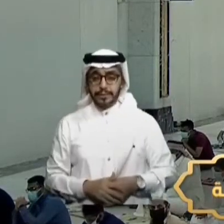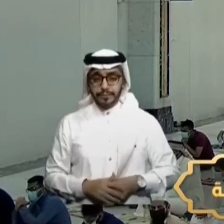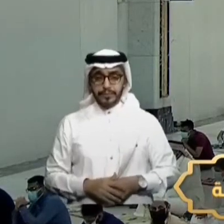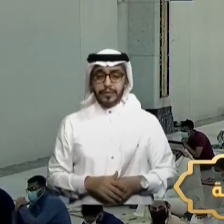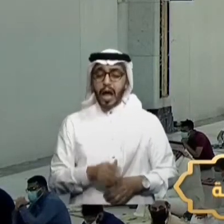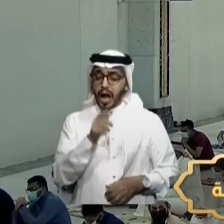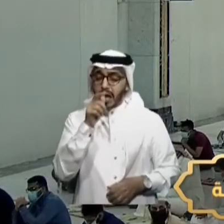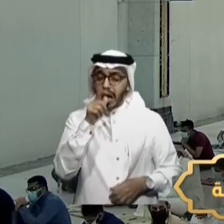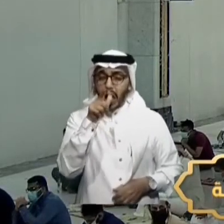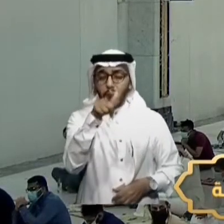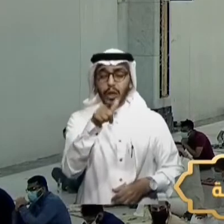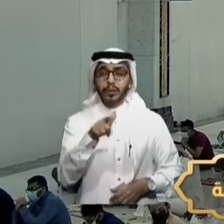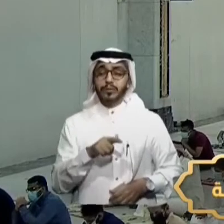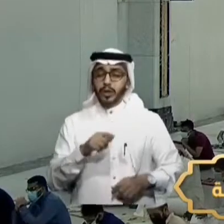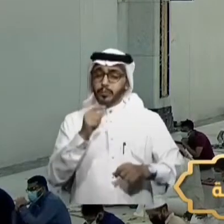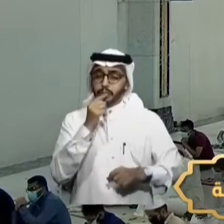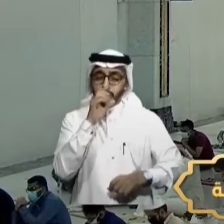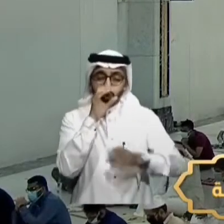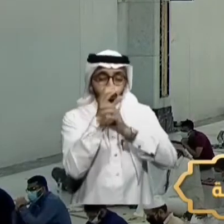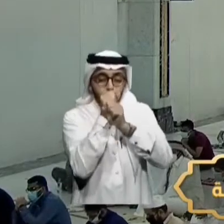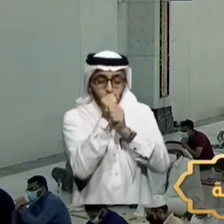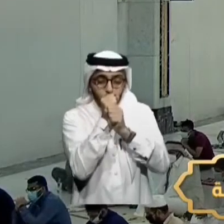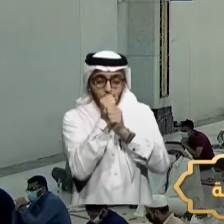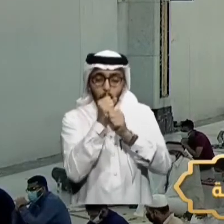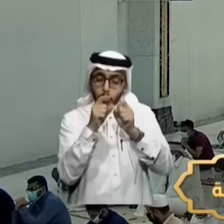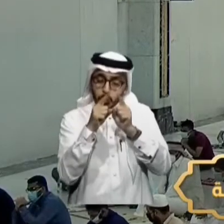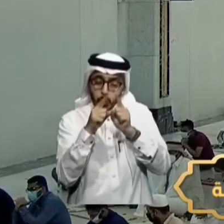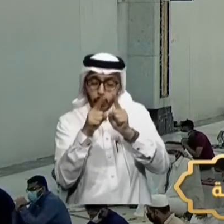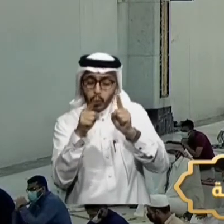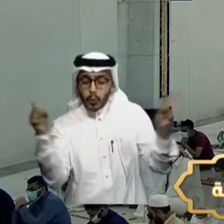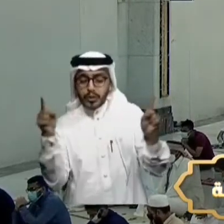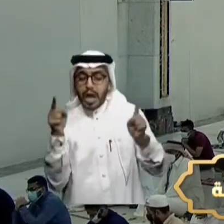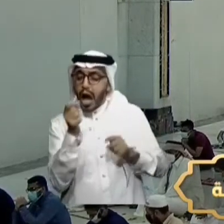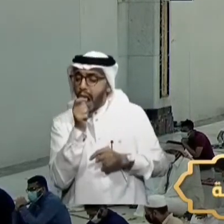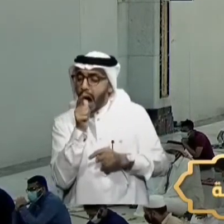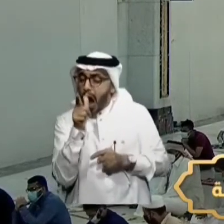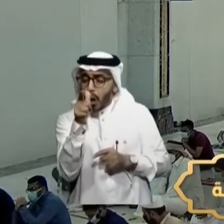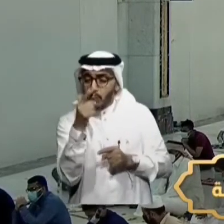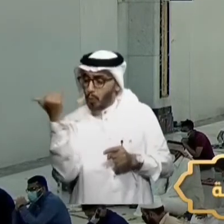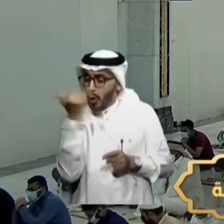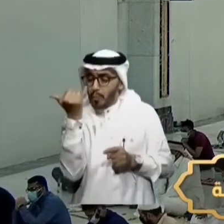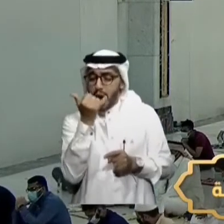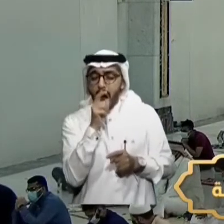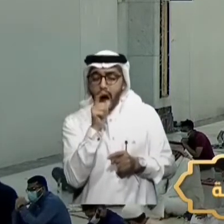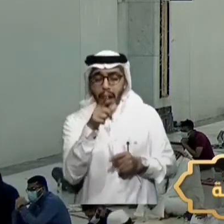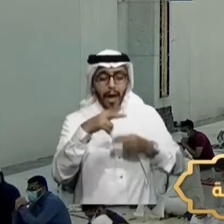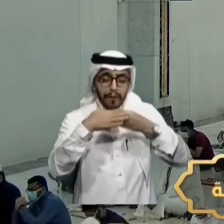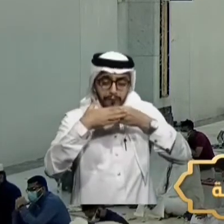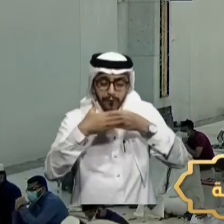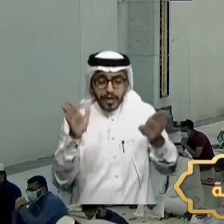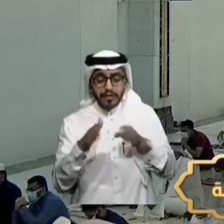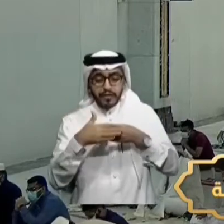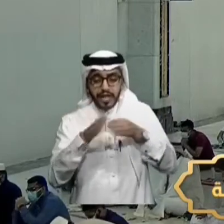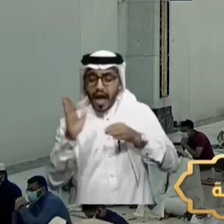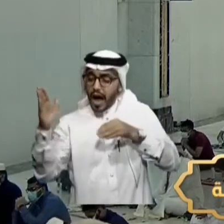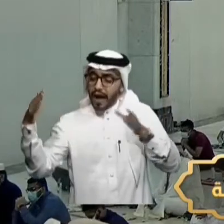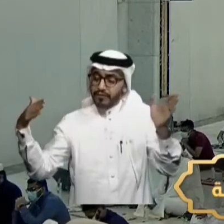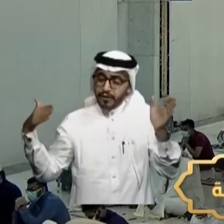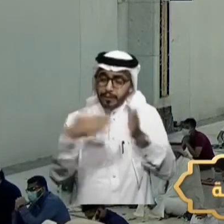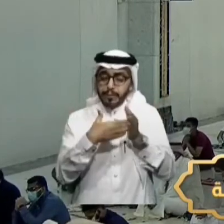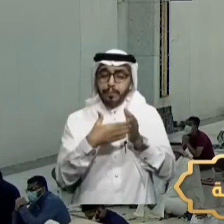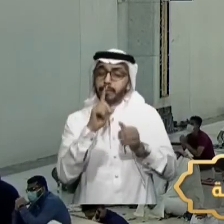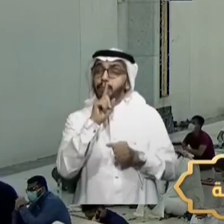عليه وسلم طويل الصمت، لا يتكلم في غير حاجة، يفتتح الكلام